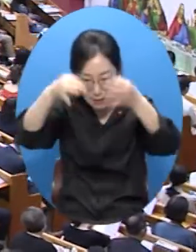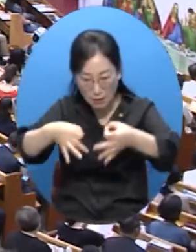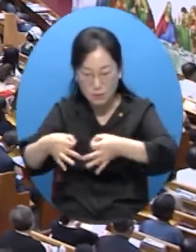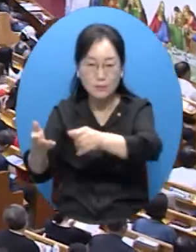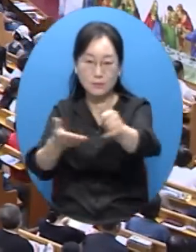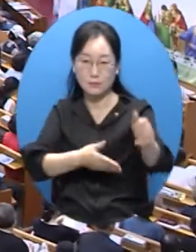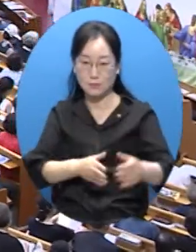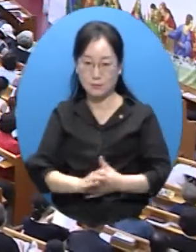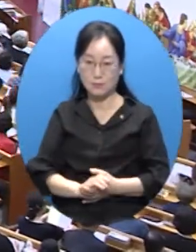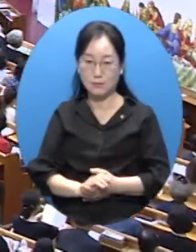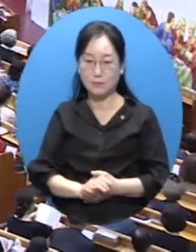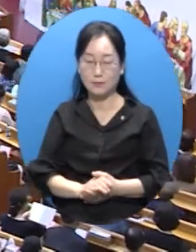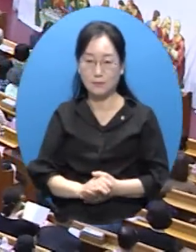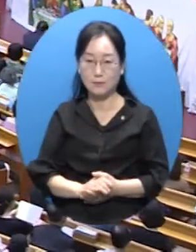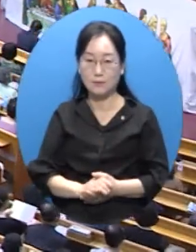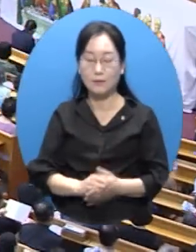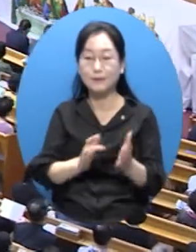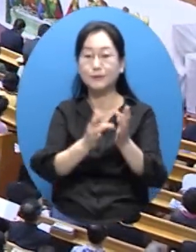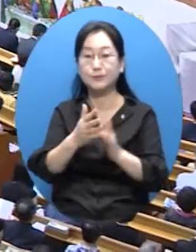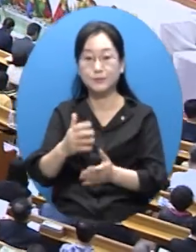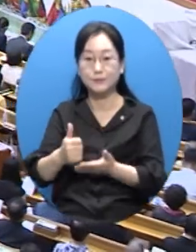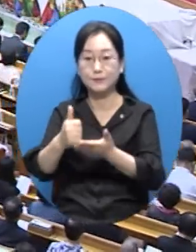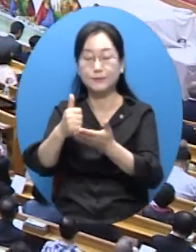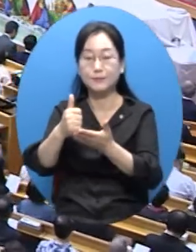바랍니다. 예수님께서